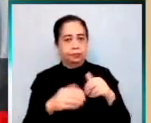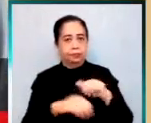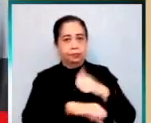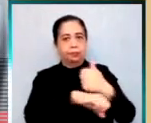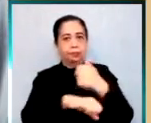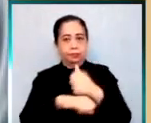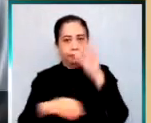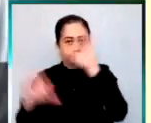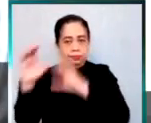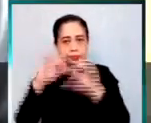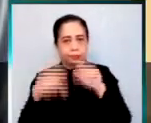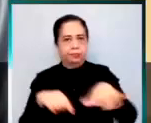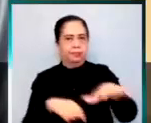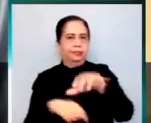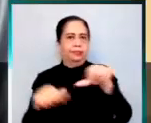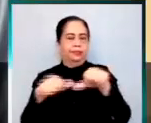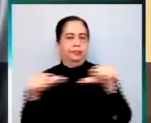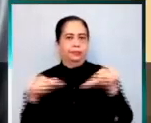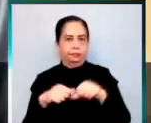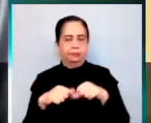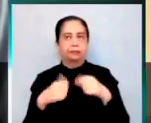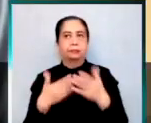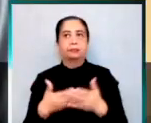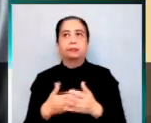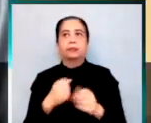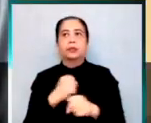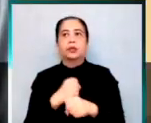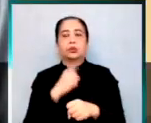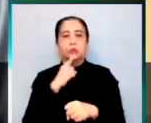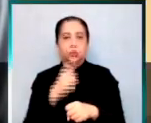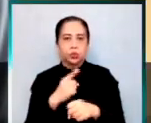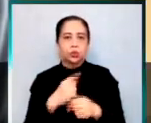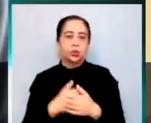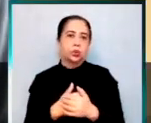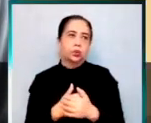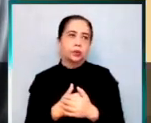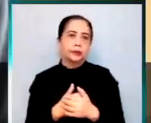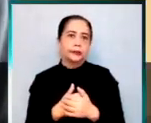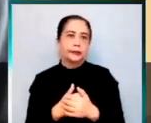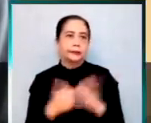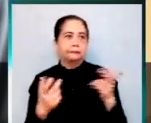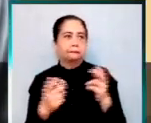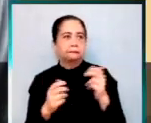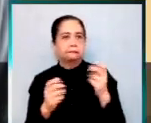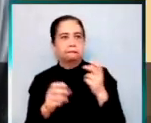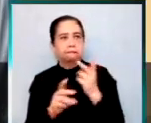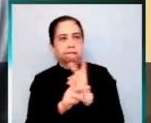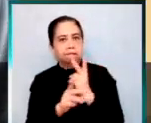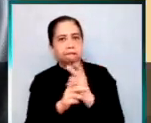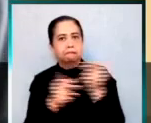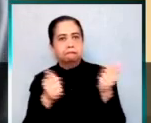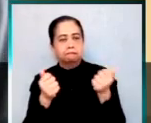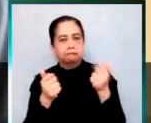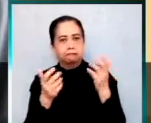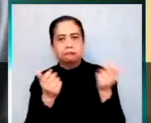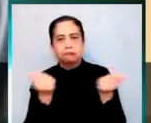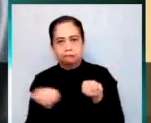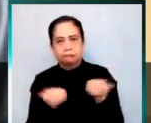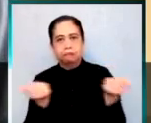dito sa mga areas na to. We make sure na ang mga vehicles natin serviceable. In times